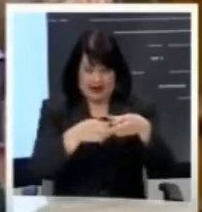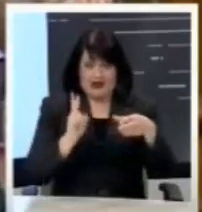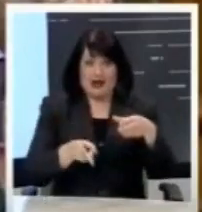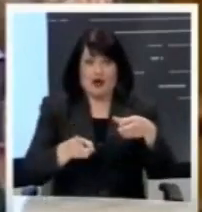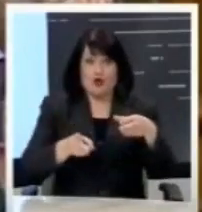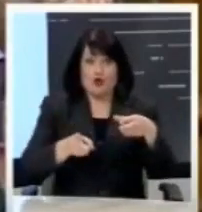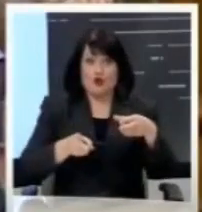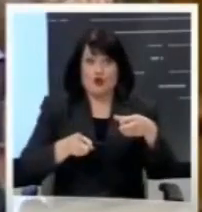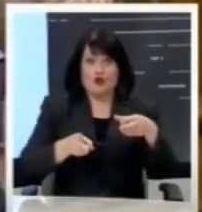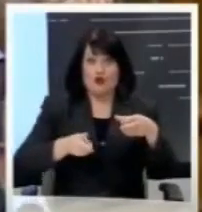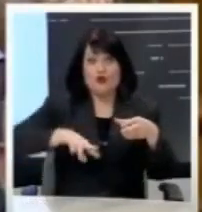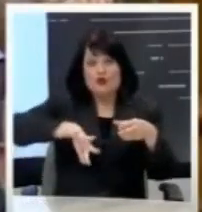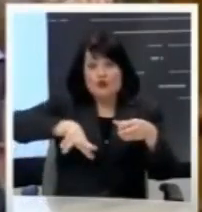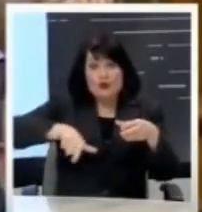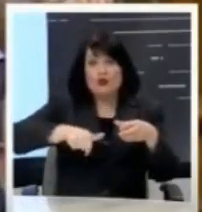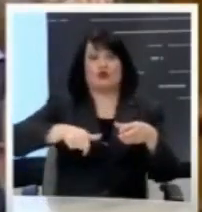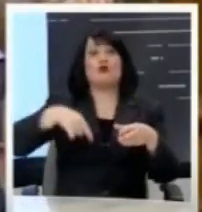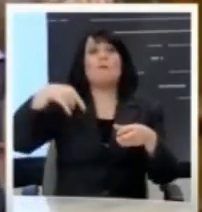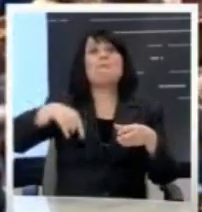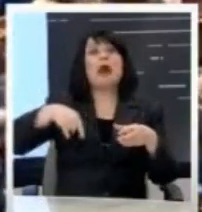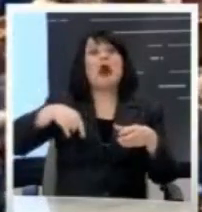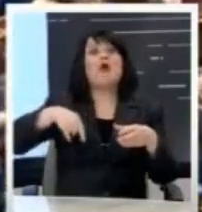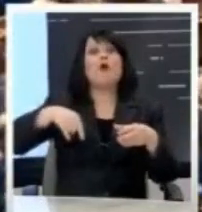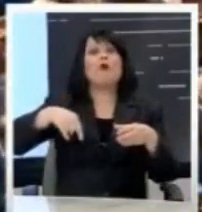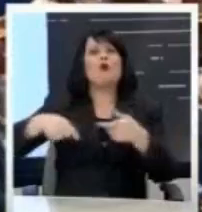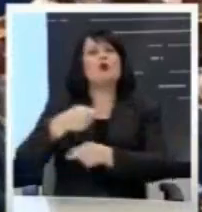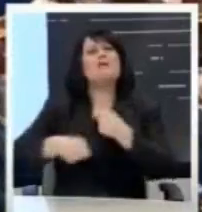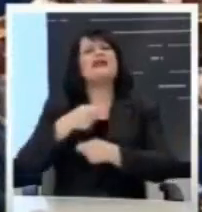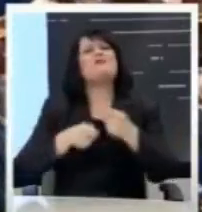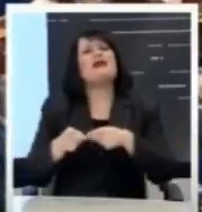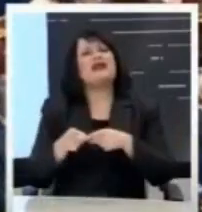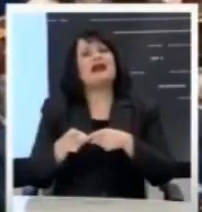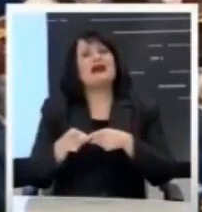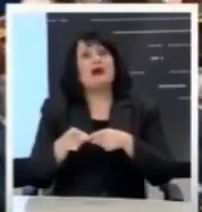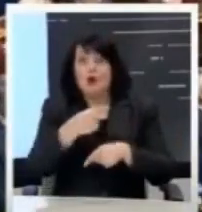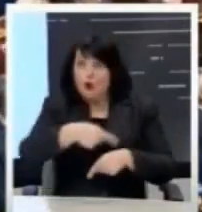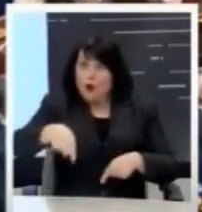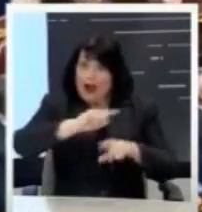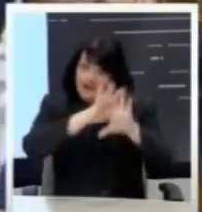απαγωγέων του Παναγόπουλου. Εσείς αυτά τα θεωρείτε